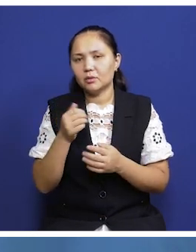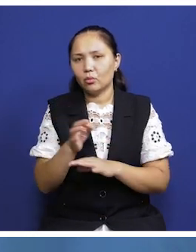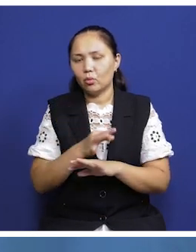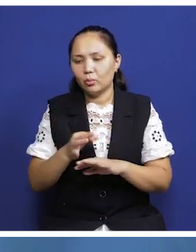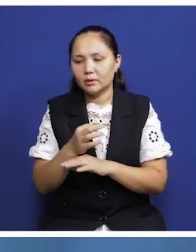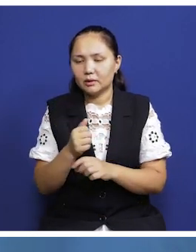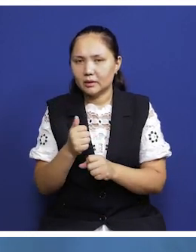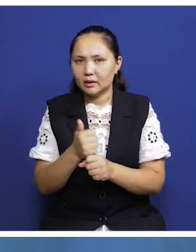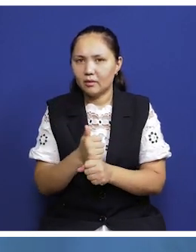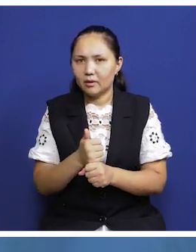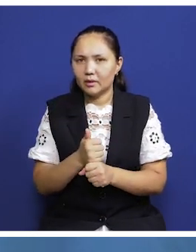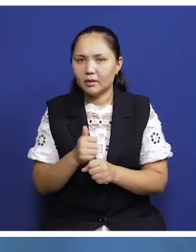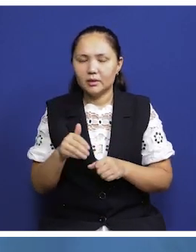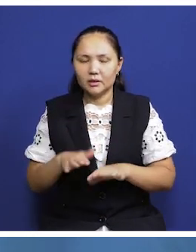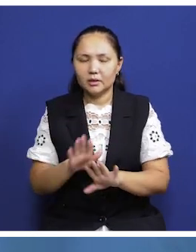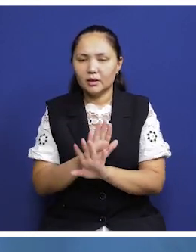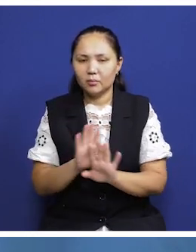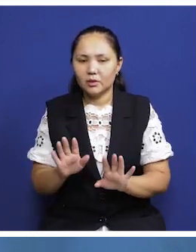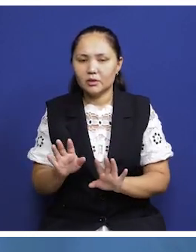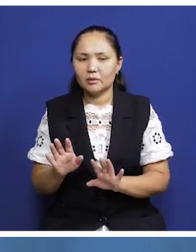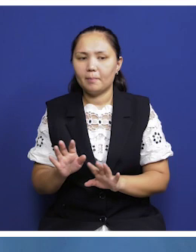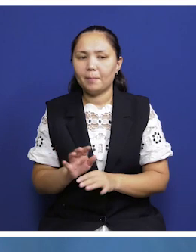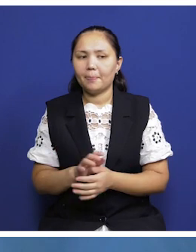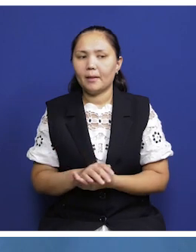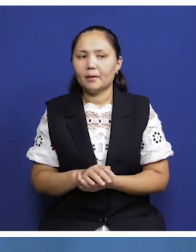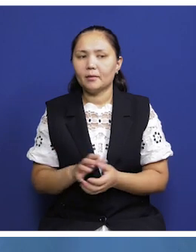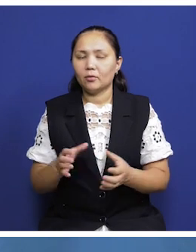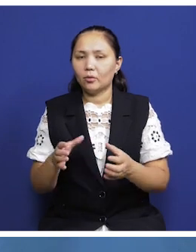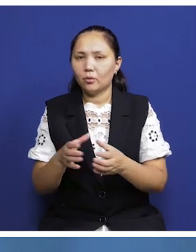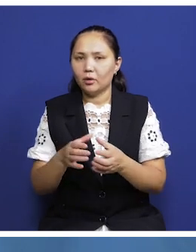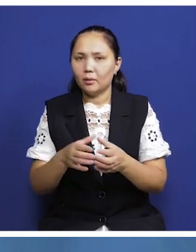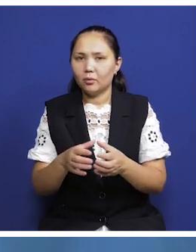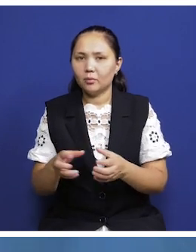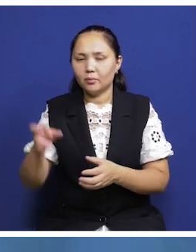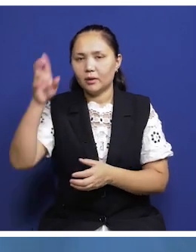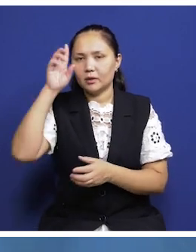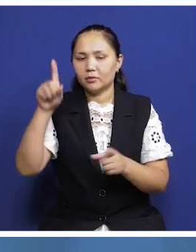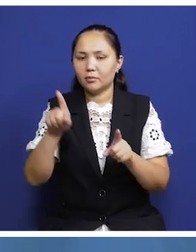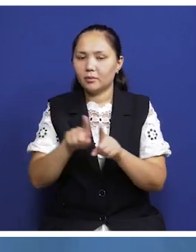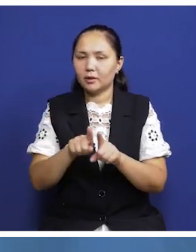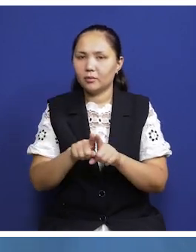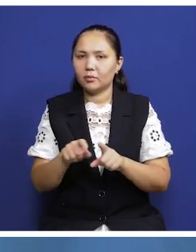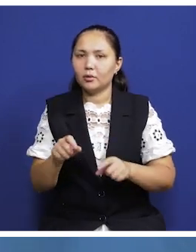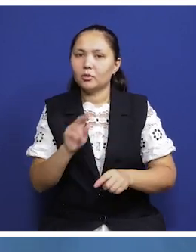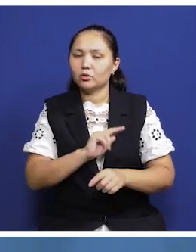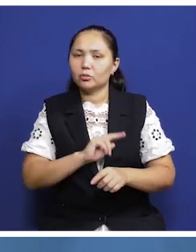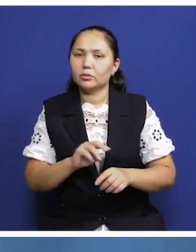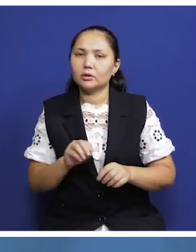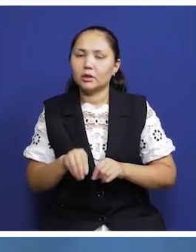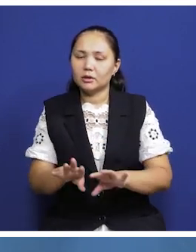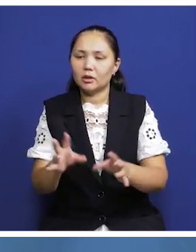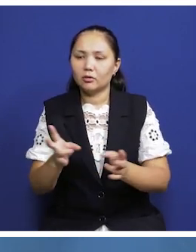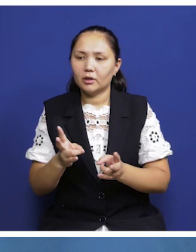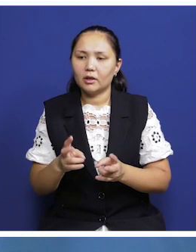немесе облыс әкімі жағынан жасау мүмкін емес. Ол жерде қоғам болып, ел болып бірлесіп жұмыс істеу керекпіз. Аудан